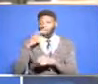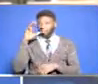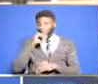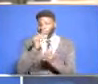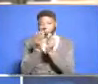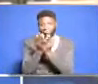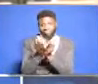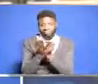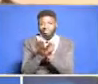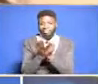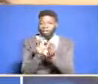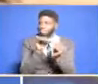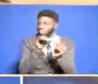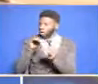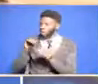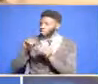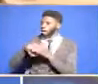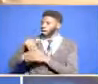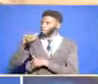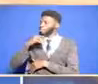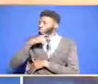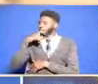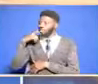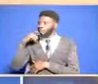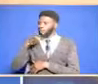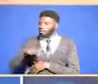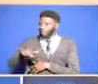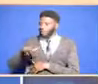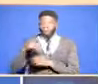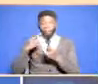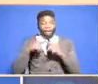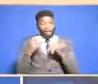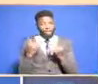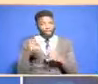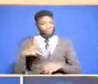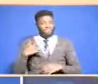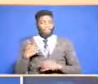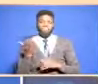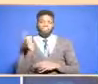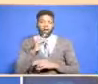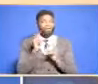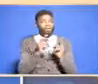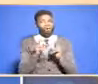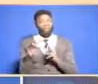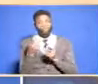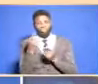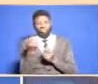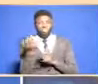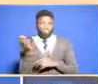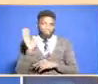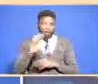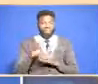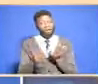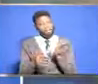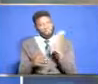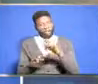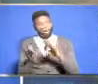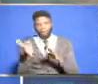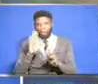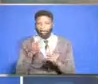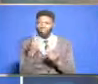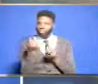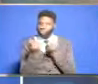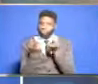nje. Lakini sasa hii naona kama hali ya kawaida imerudi. Sasa wameanza kuja pole pole. At